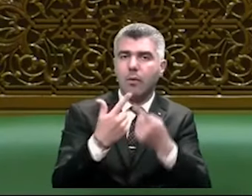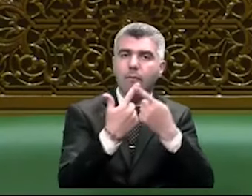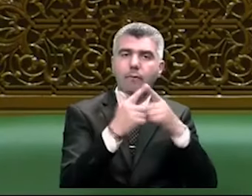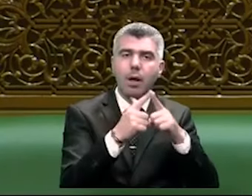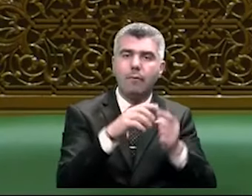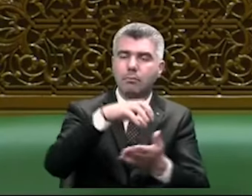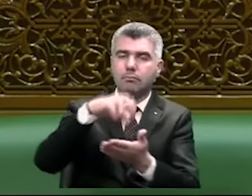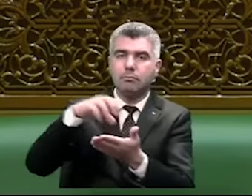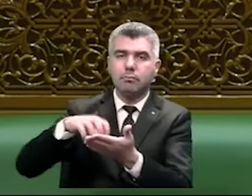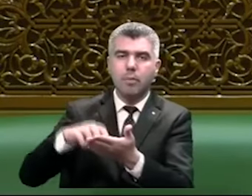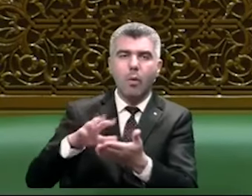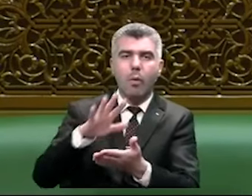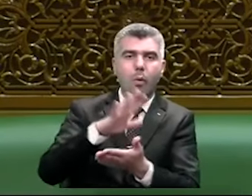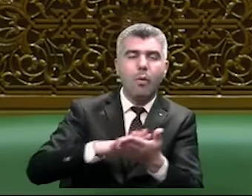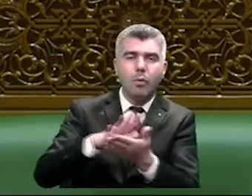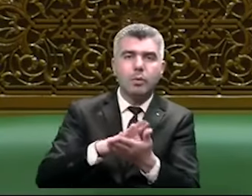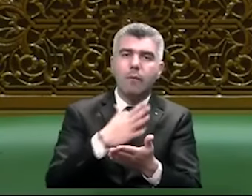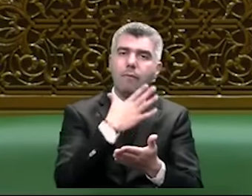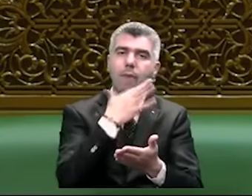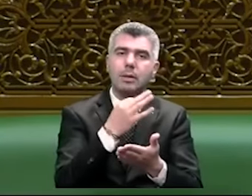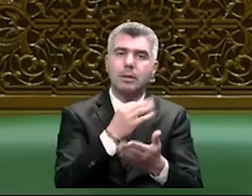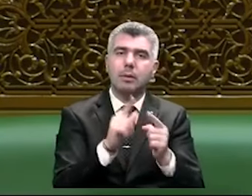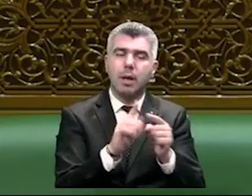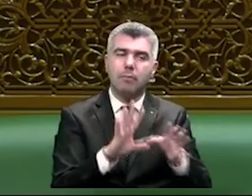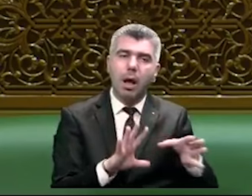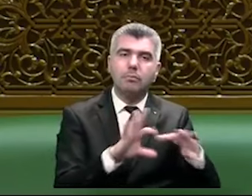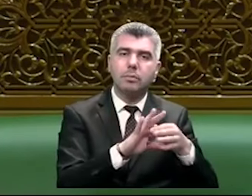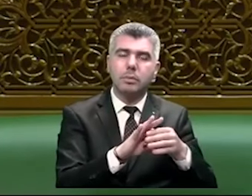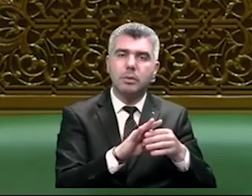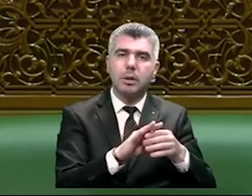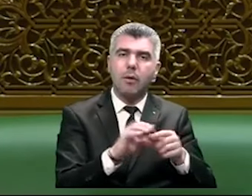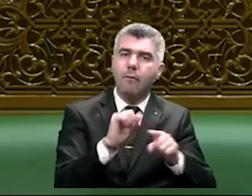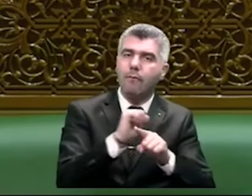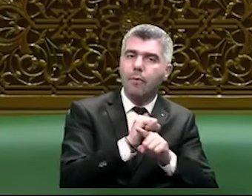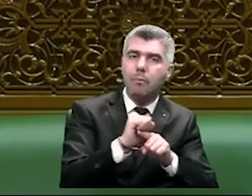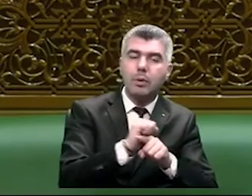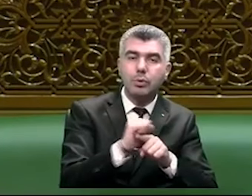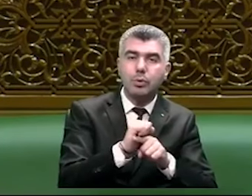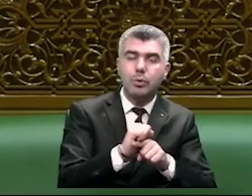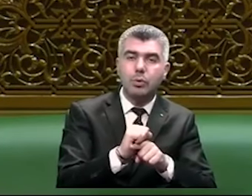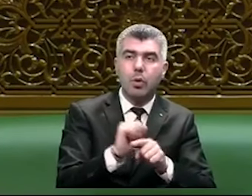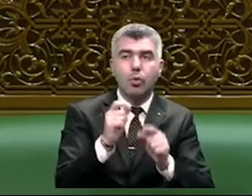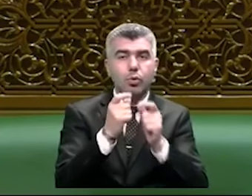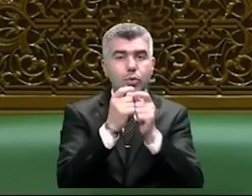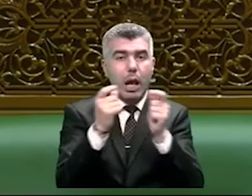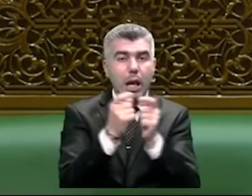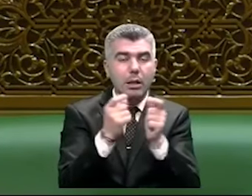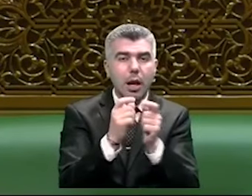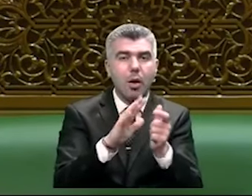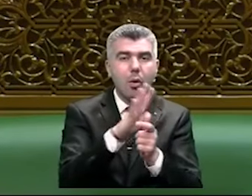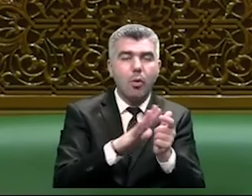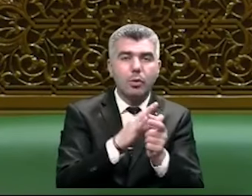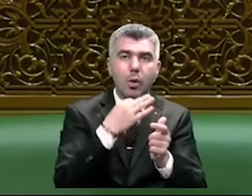الاقاليم بالشكل الذي يتيح تيسير ربط الجسور بين تكوينات والحاجيات الملحه للمقاولات وسوق الشغل وحنا